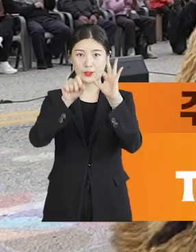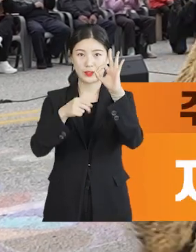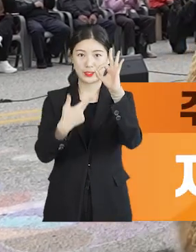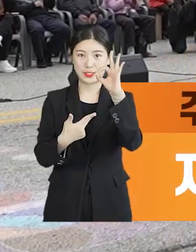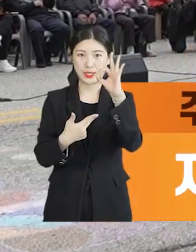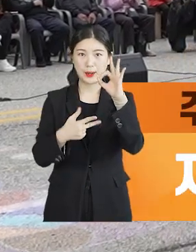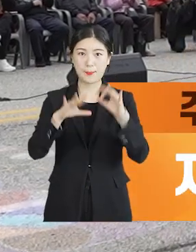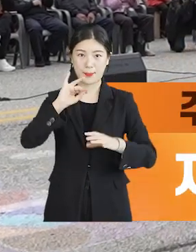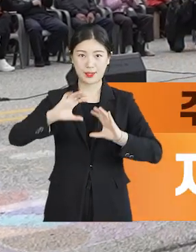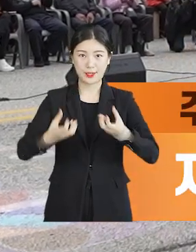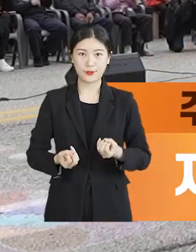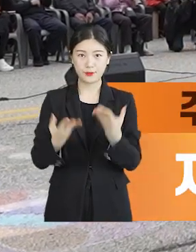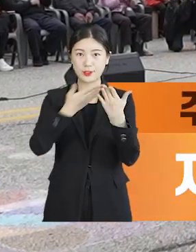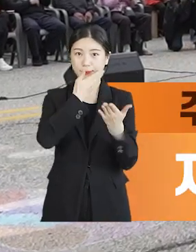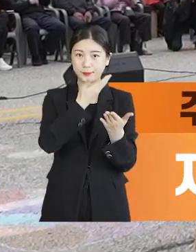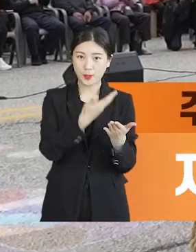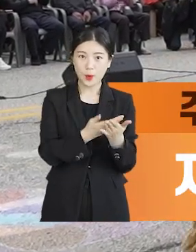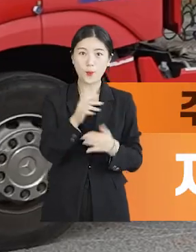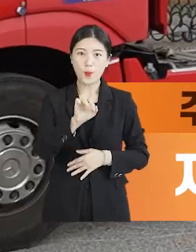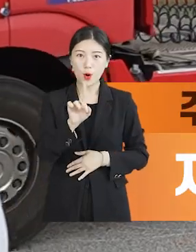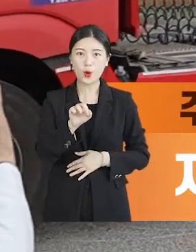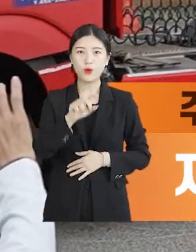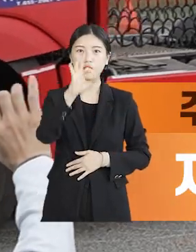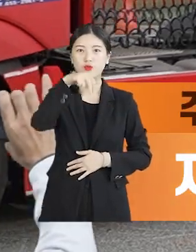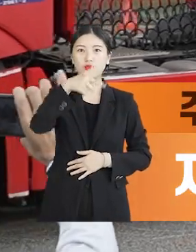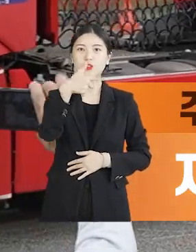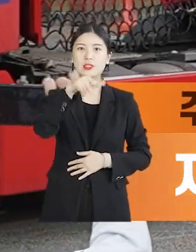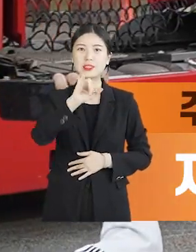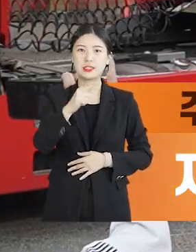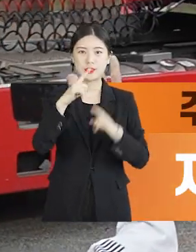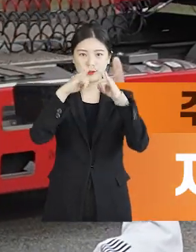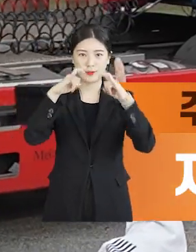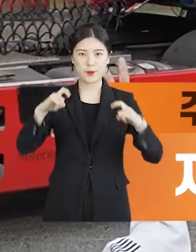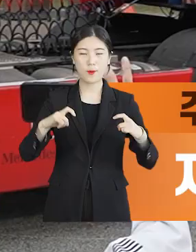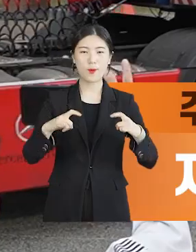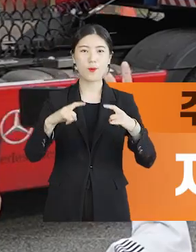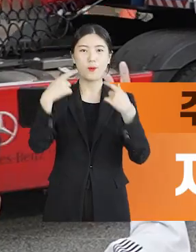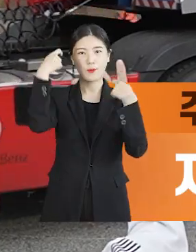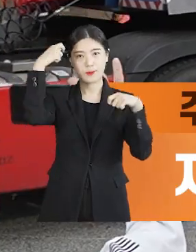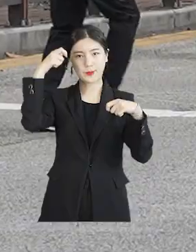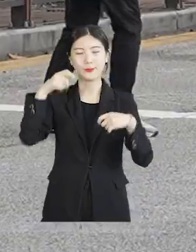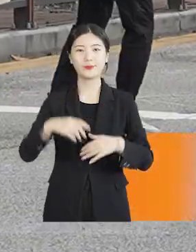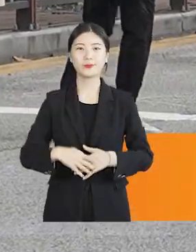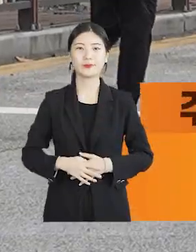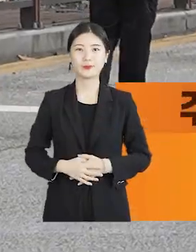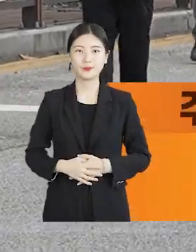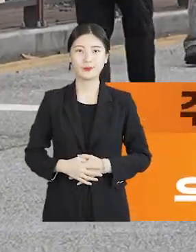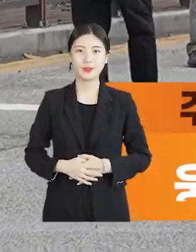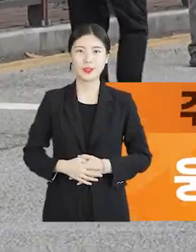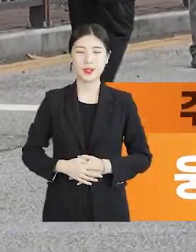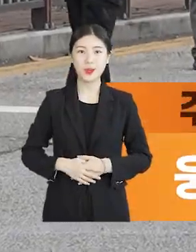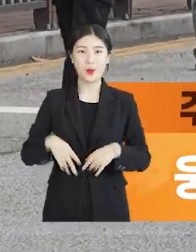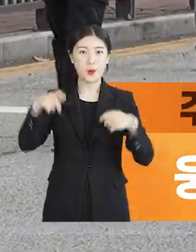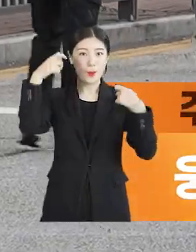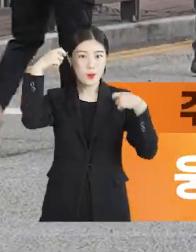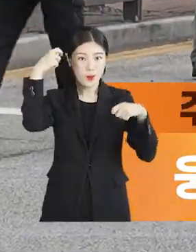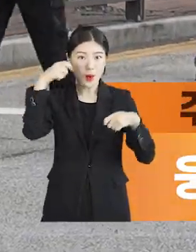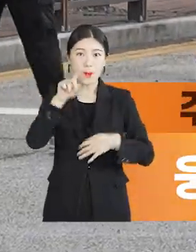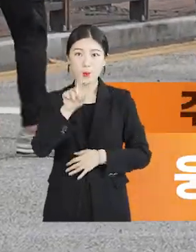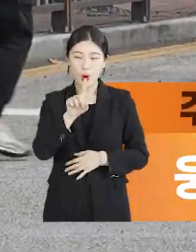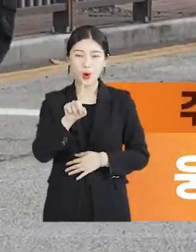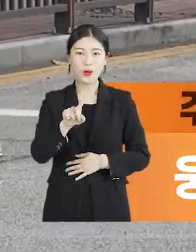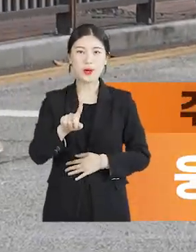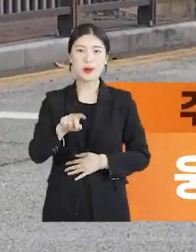지난 7일 대백제전의 백미 웅진성 퍼레이드가 진행됐습니다. 웅진성 퍼레이드는